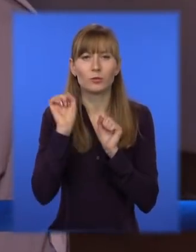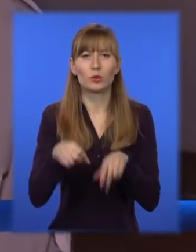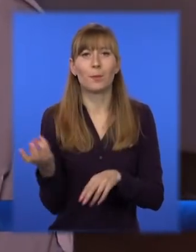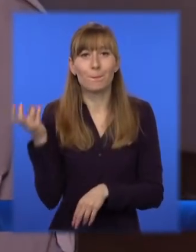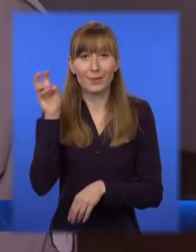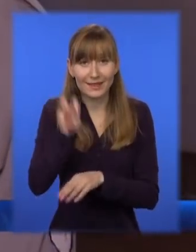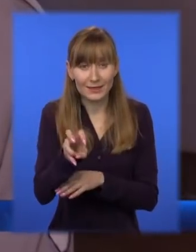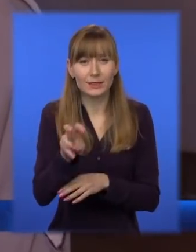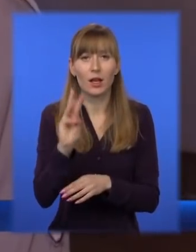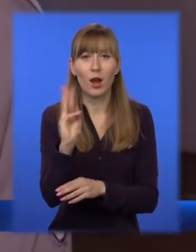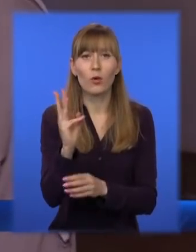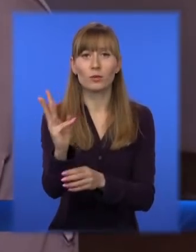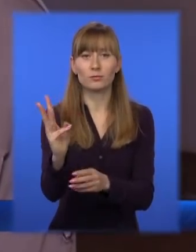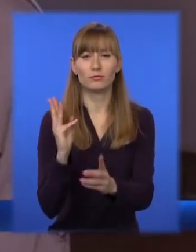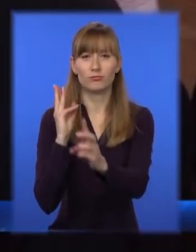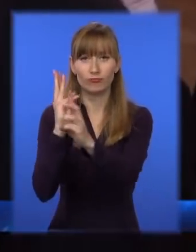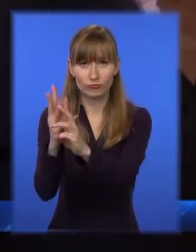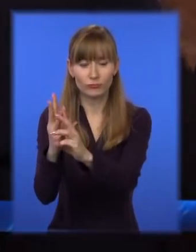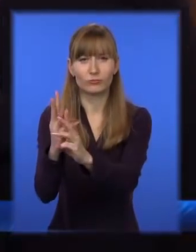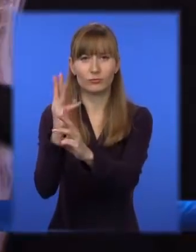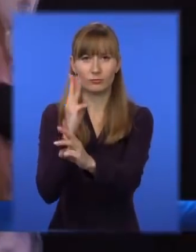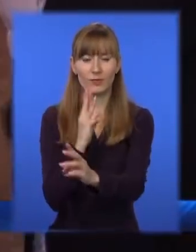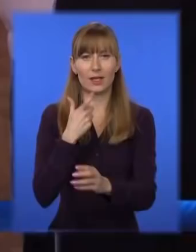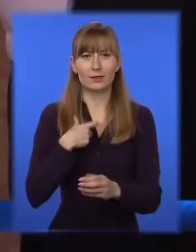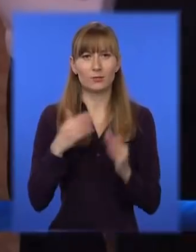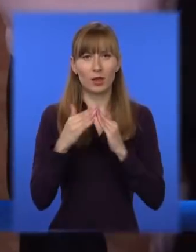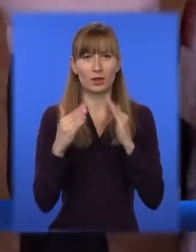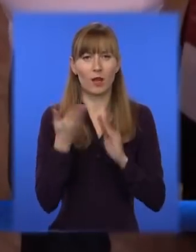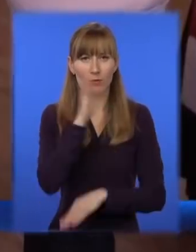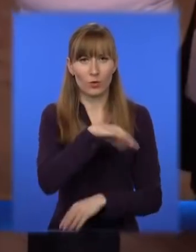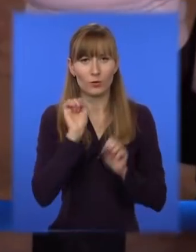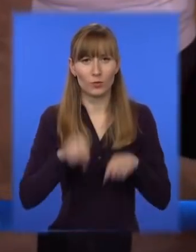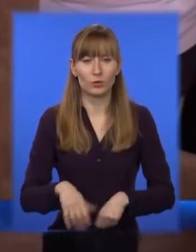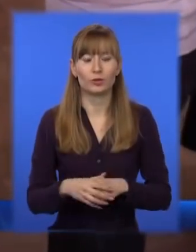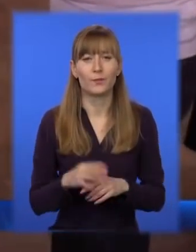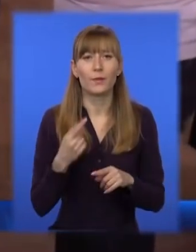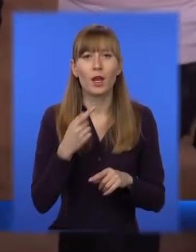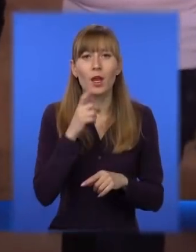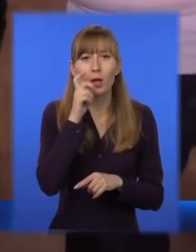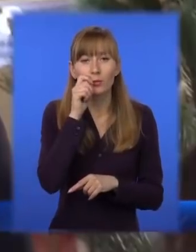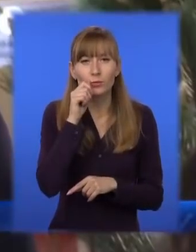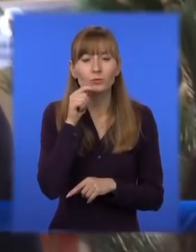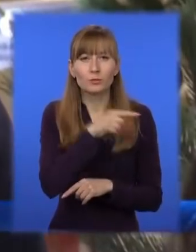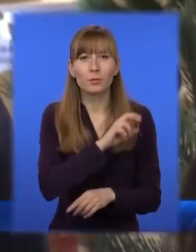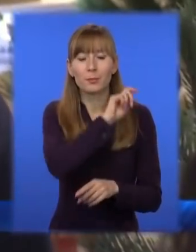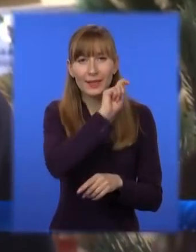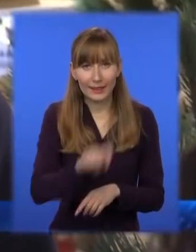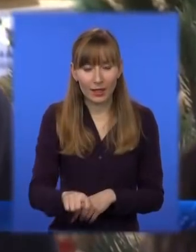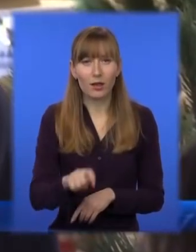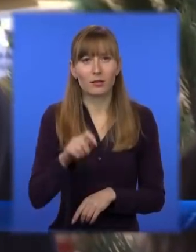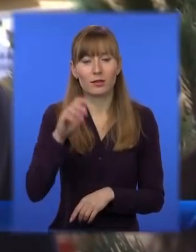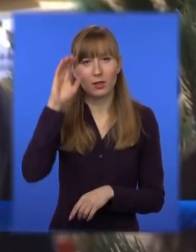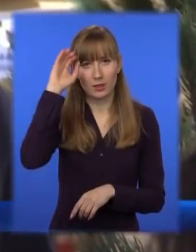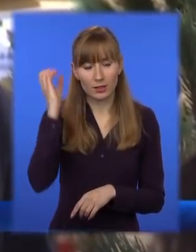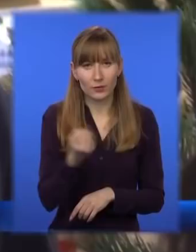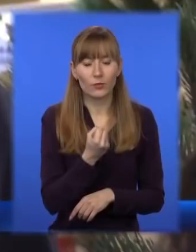зможе прийти взяти цей вогонь і донести його додому. Отець Василь греко-католицької церкви села Зміївка завітав до Кривого Рогу. Він дуже тішиться, що